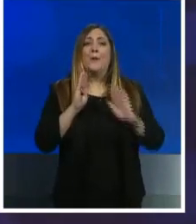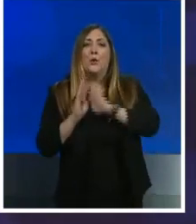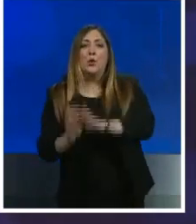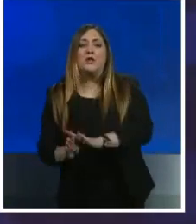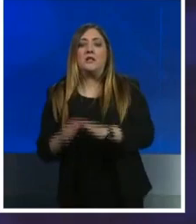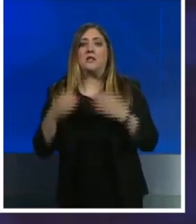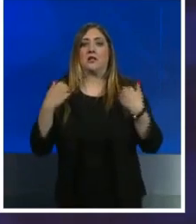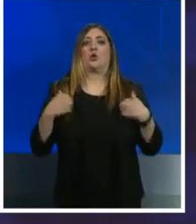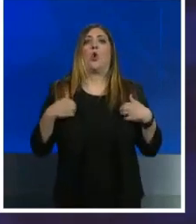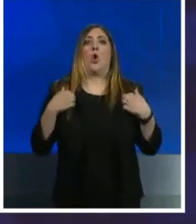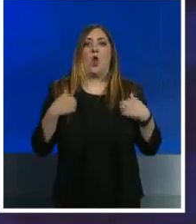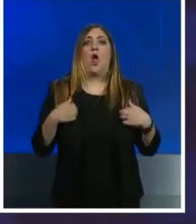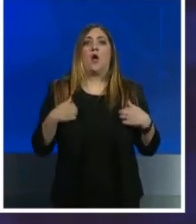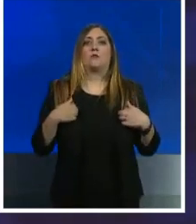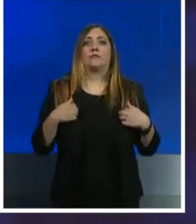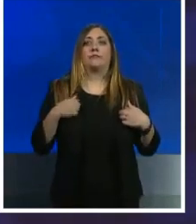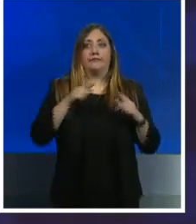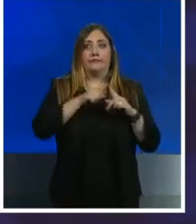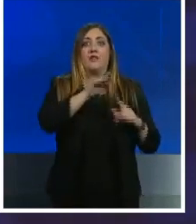rappurtat riċentement.